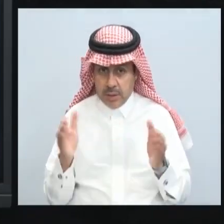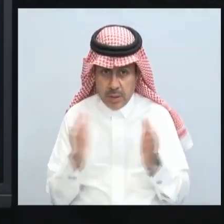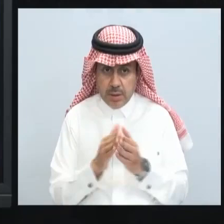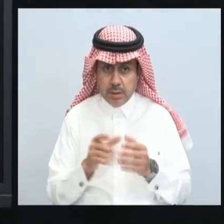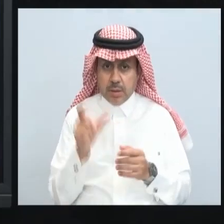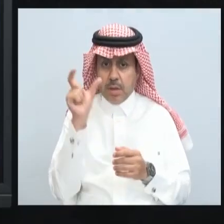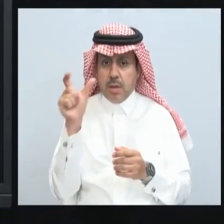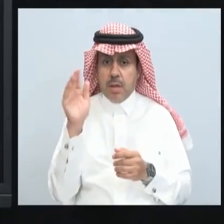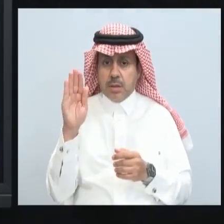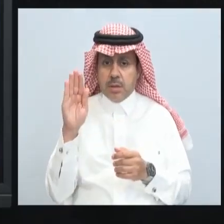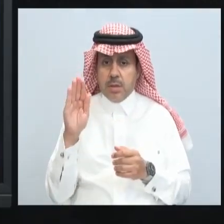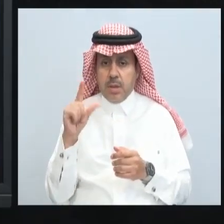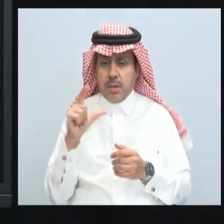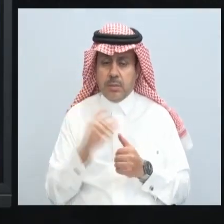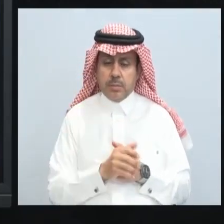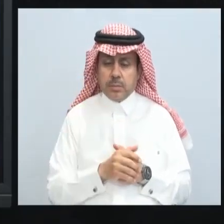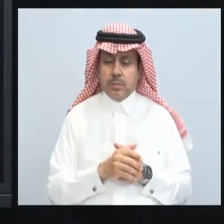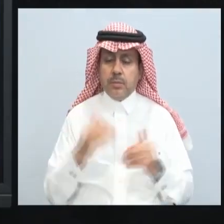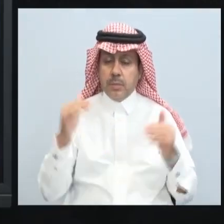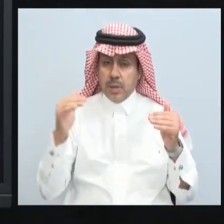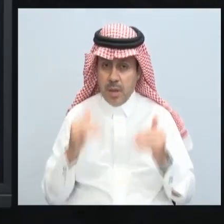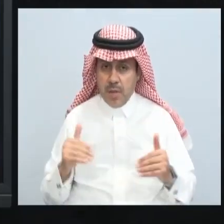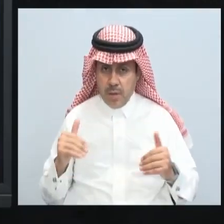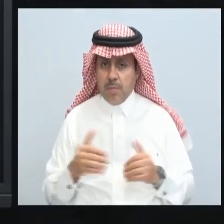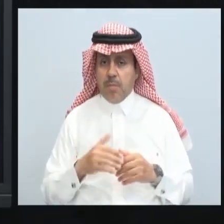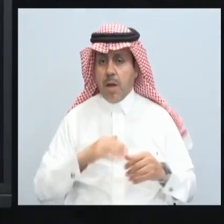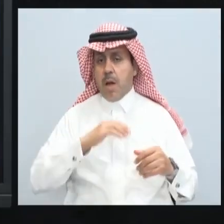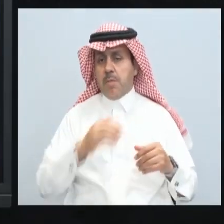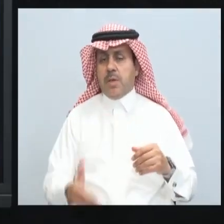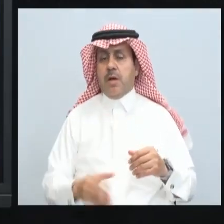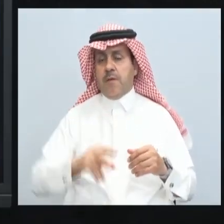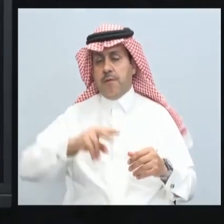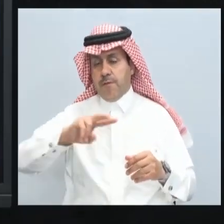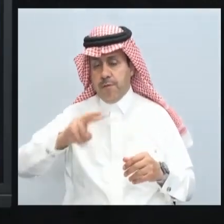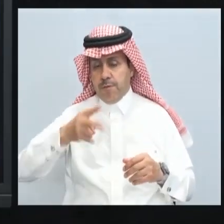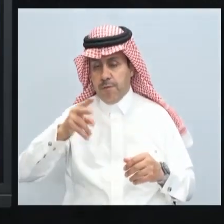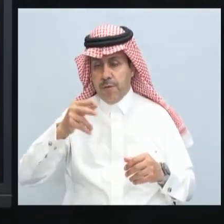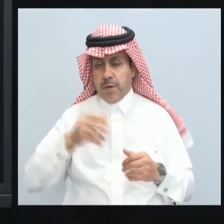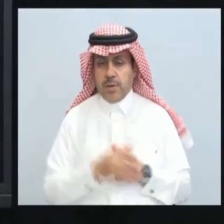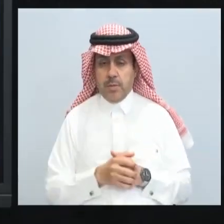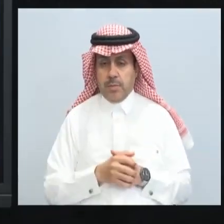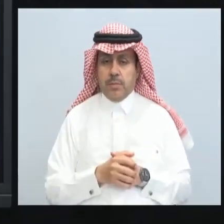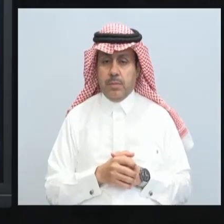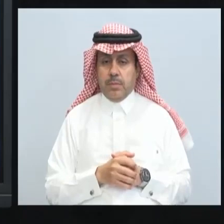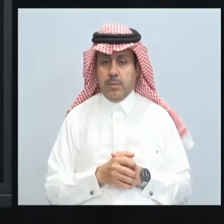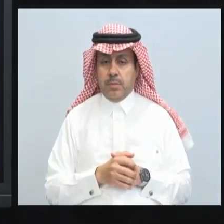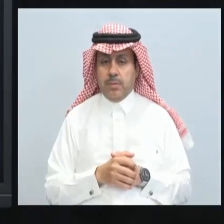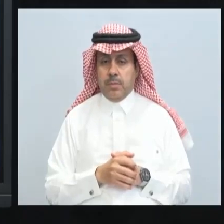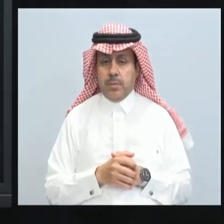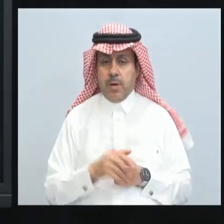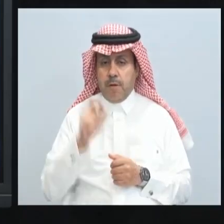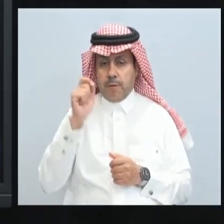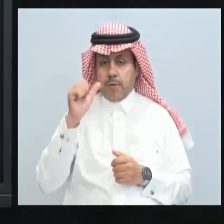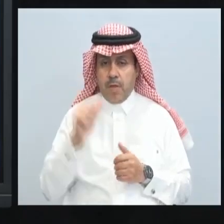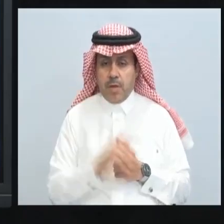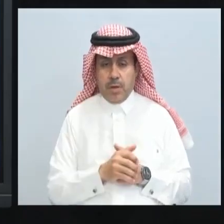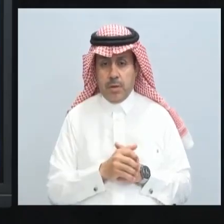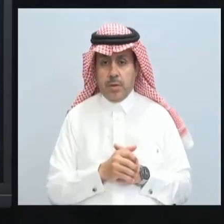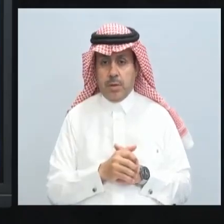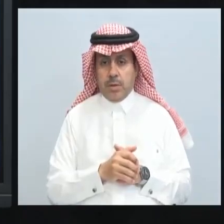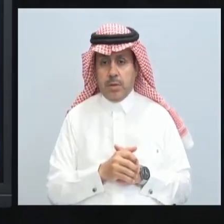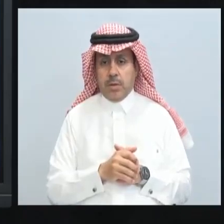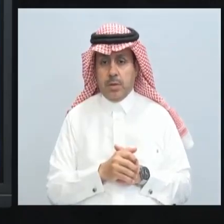النسل وتنظيم الحمل والفرق بين هذا وهذا والحكم في هذين النوعين كل هذه